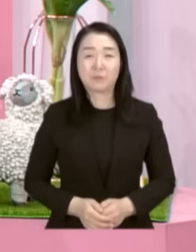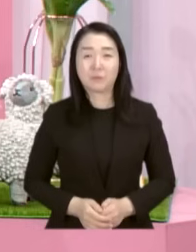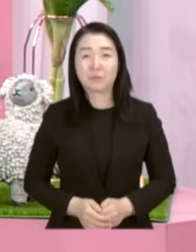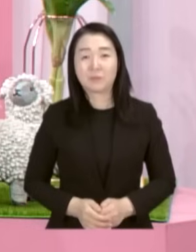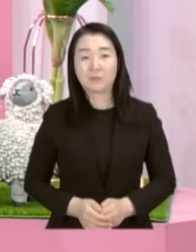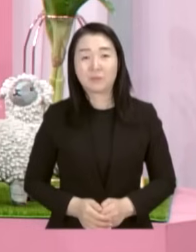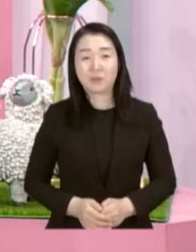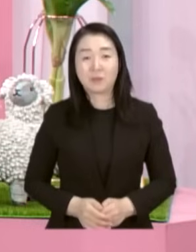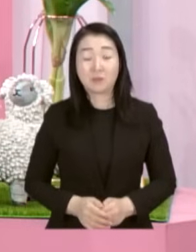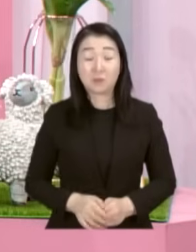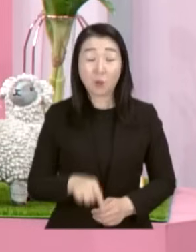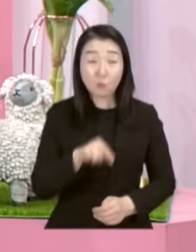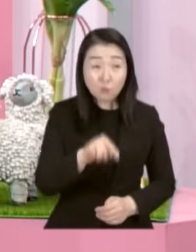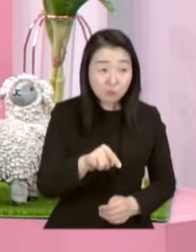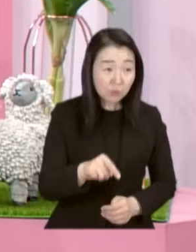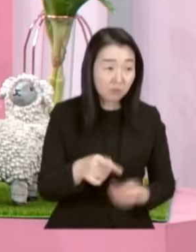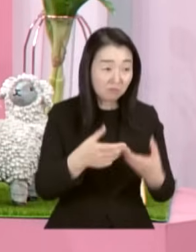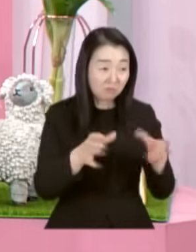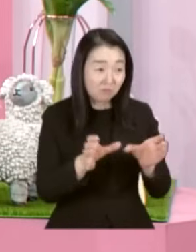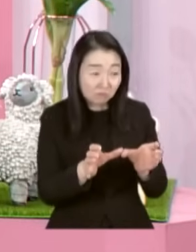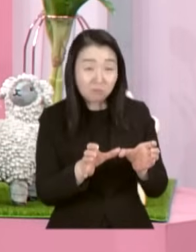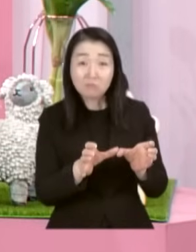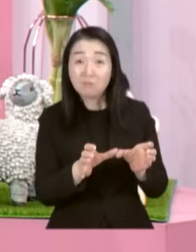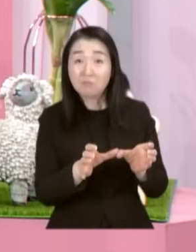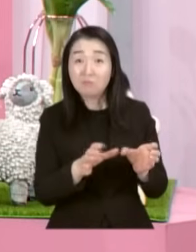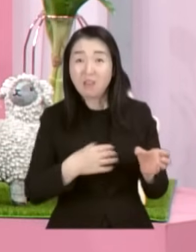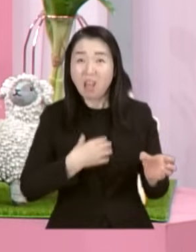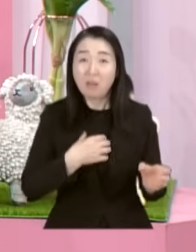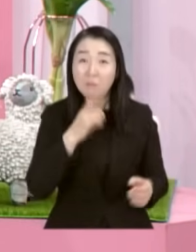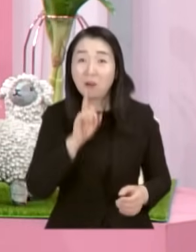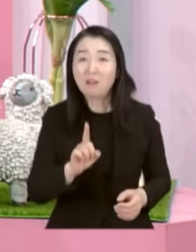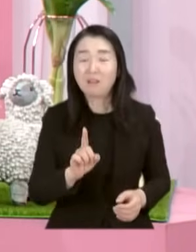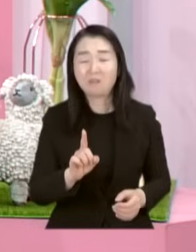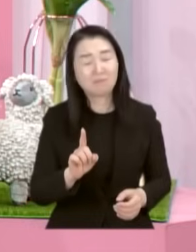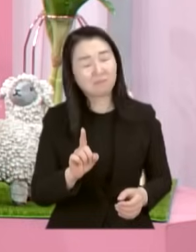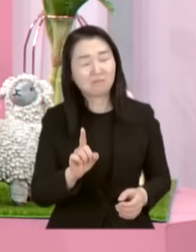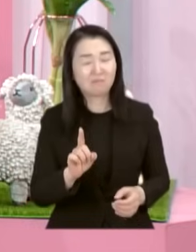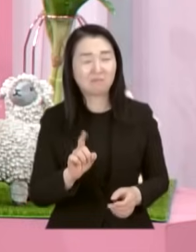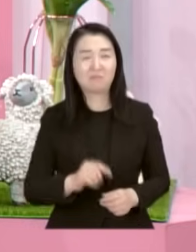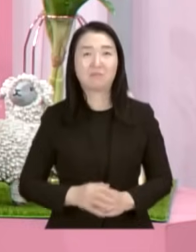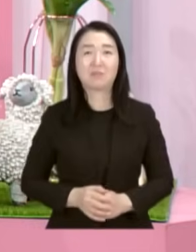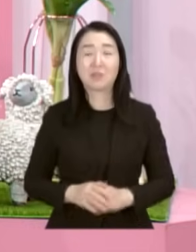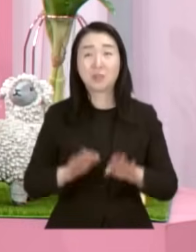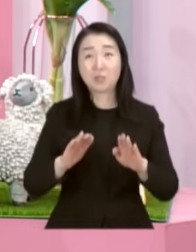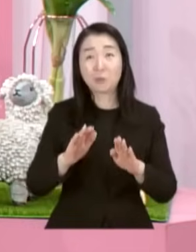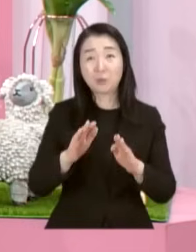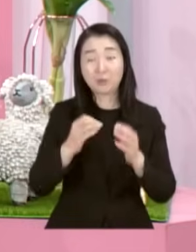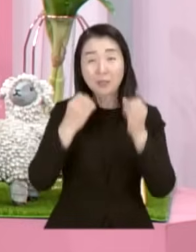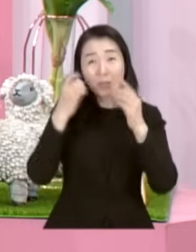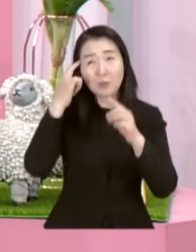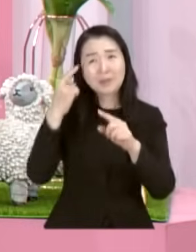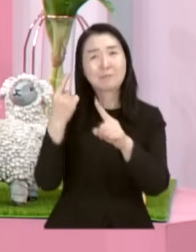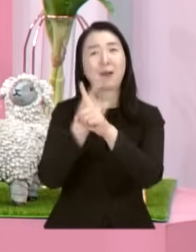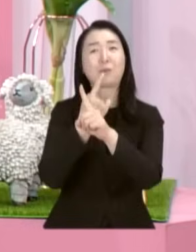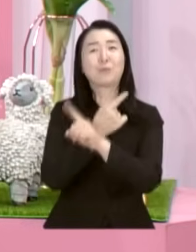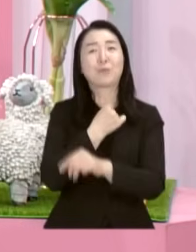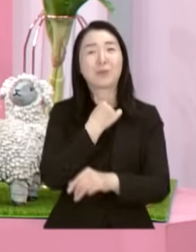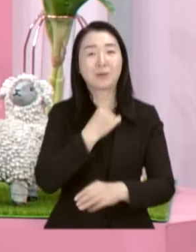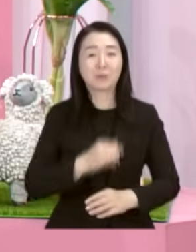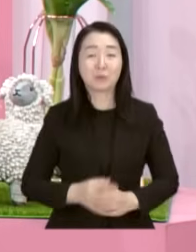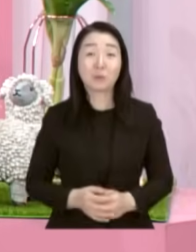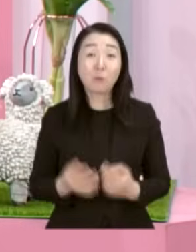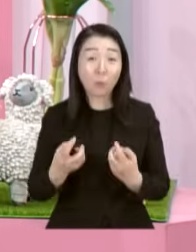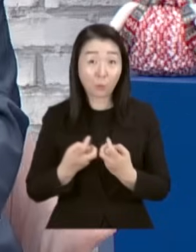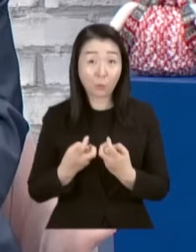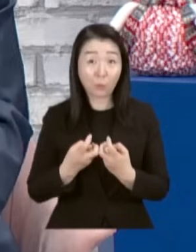이런 경우를 자꾸만 혐오시설 유해시설이라 그러는데 네. 인식을 이번에 좀 바꾸는 계기가 됐으면 좋겠어요.